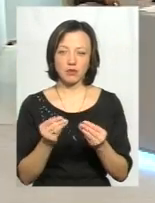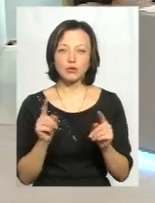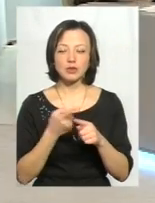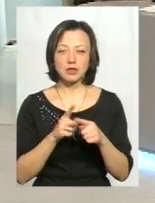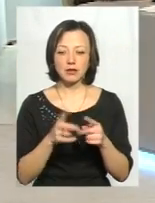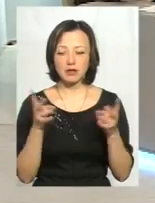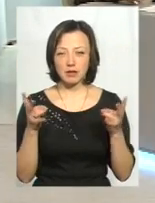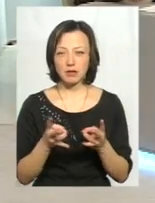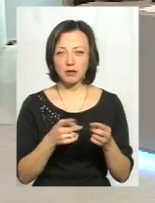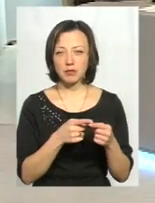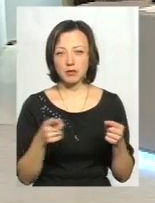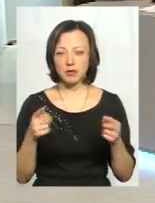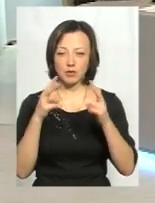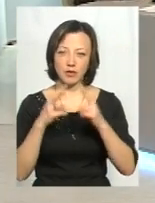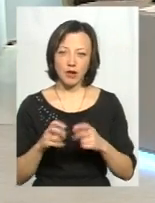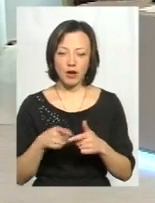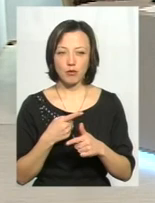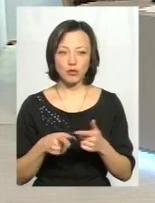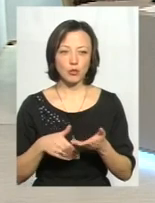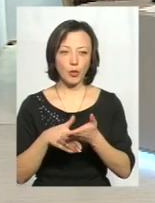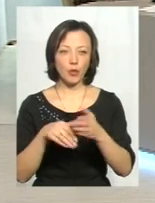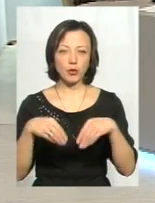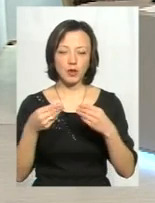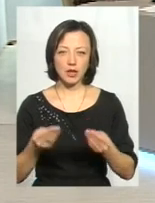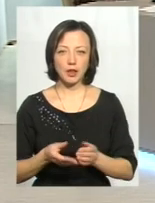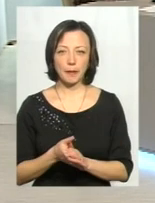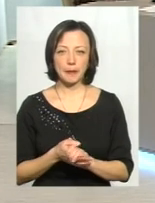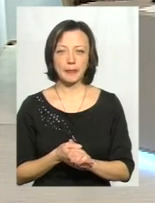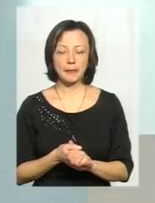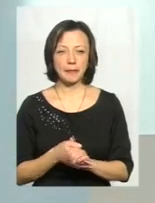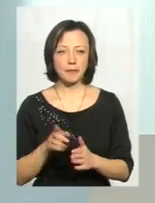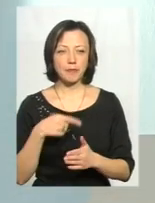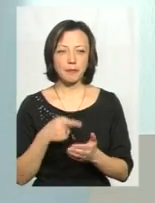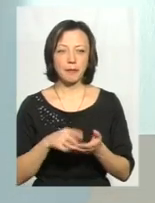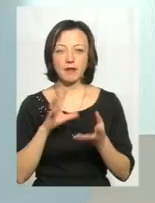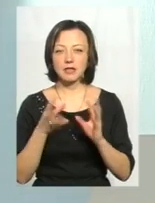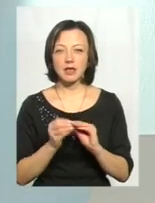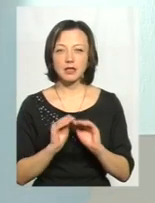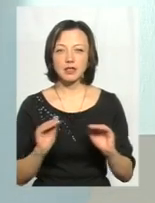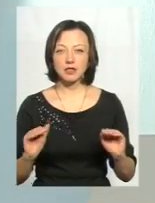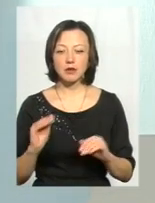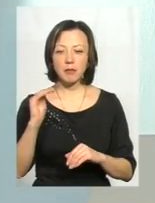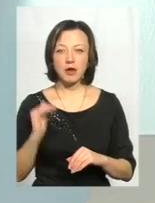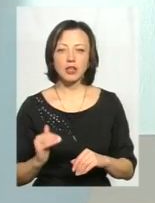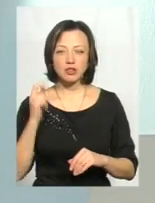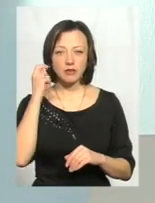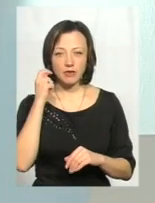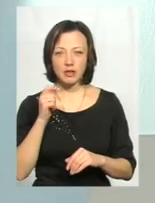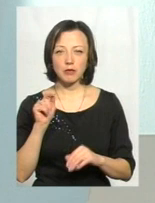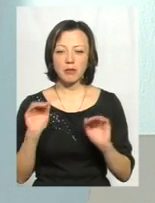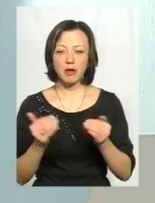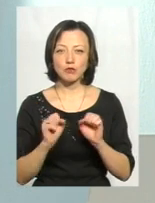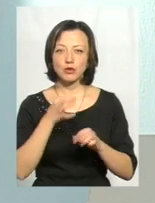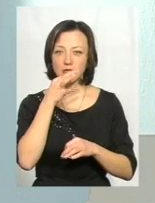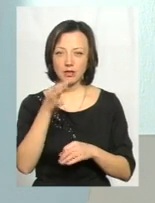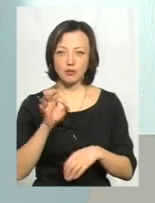цей час потрібно діагностувати або якусь допомогу надати? Ну, взагалі, діти, чим менше вік, тим вони менше можуть